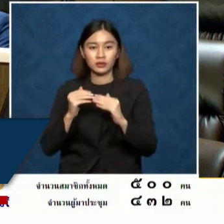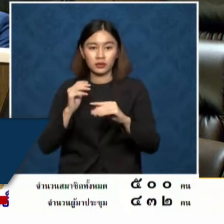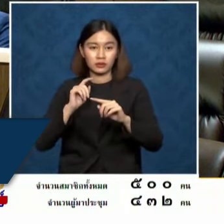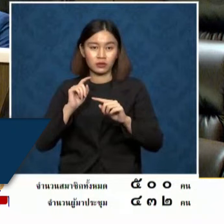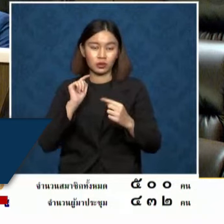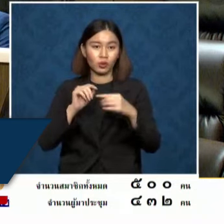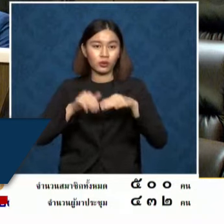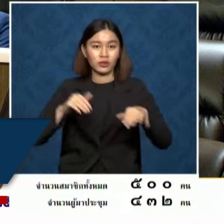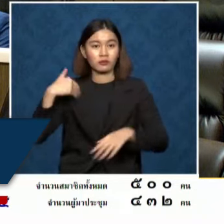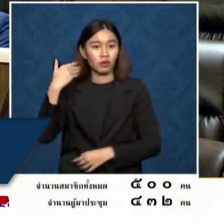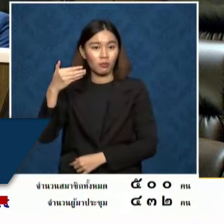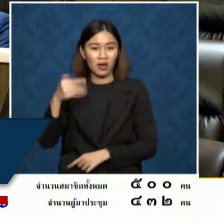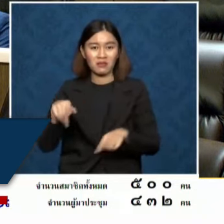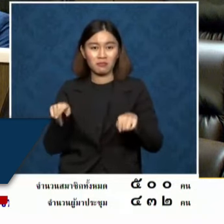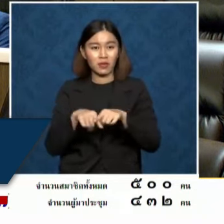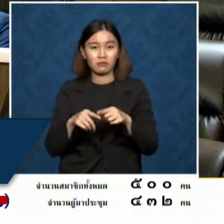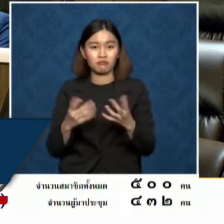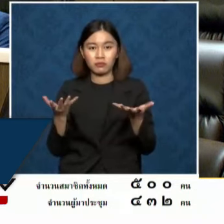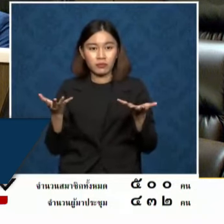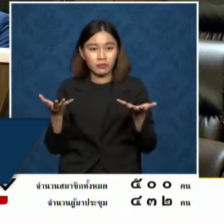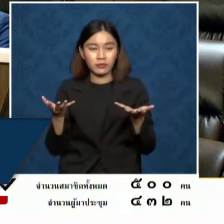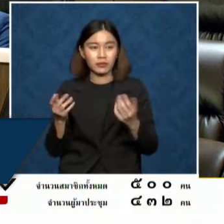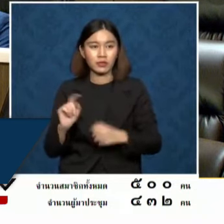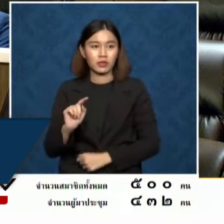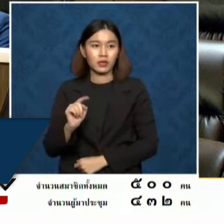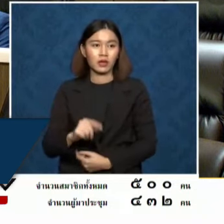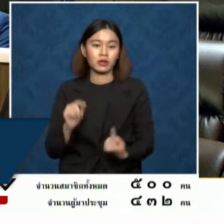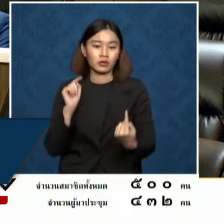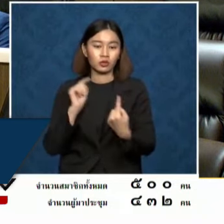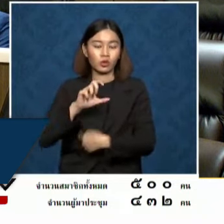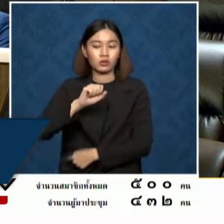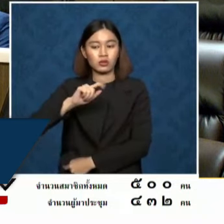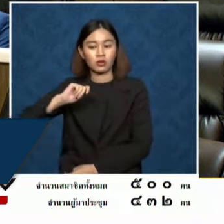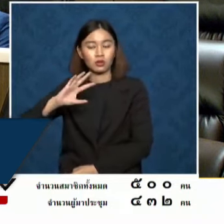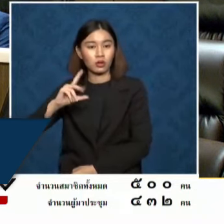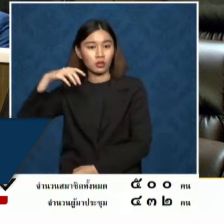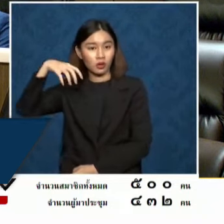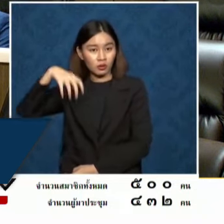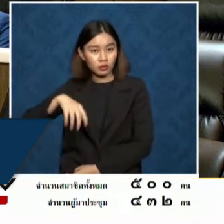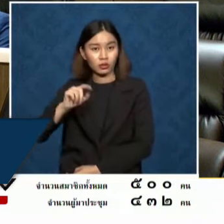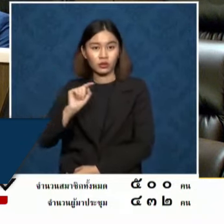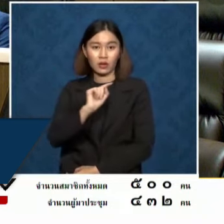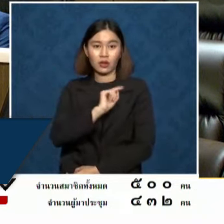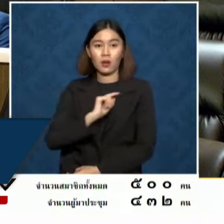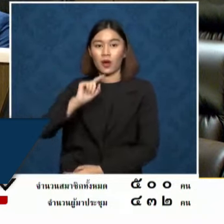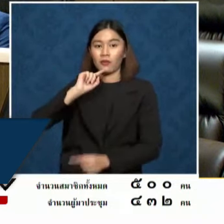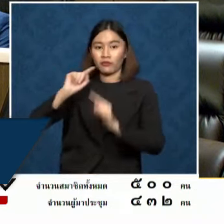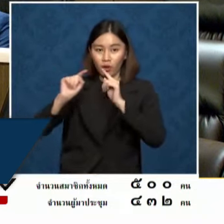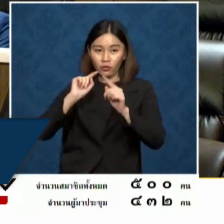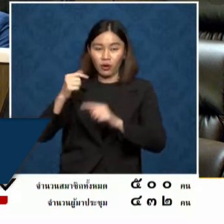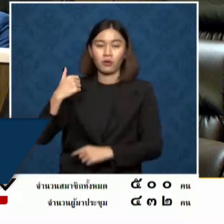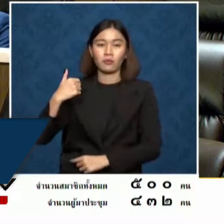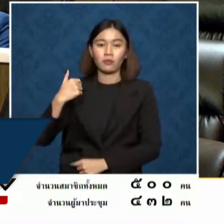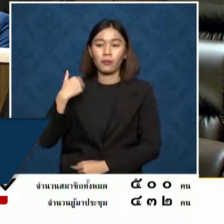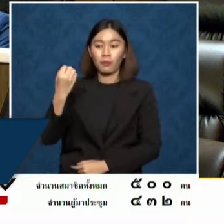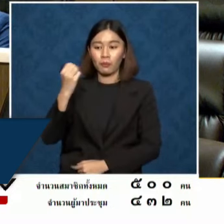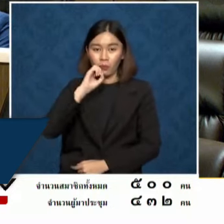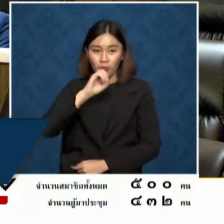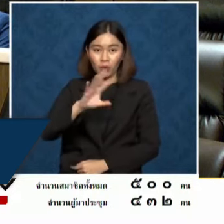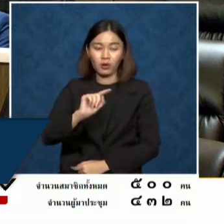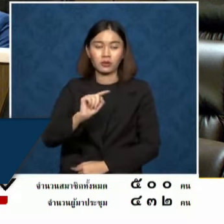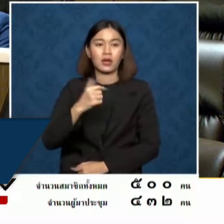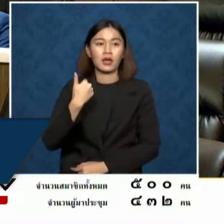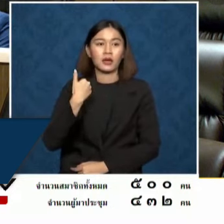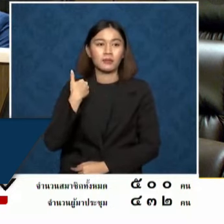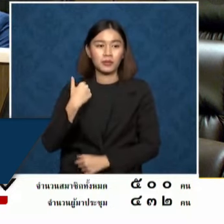ไปเหมือนไม่มีอะไรเกิดขึ้นสำนักงานตำรวจแห่งชาติในฐานะผู้ถูกร้องนะครับบอกว่า